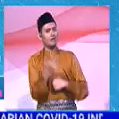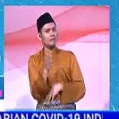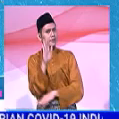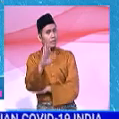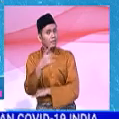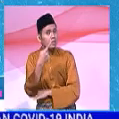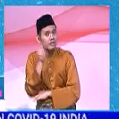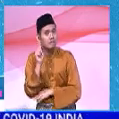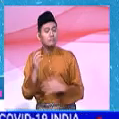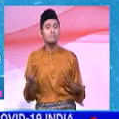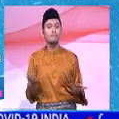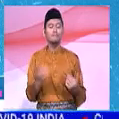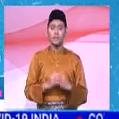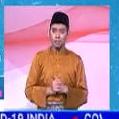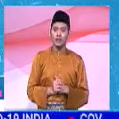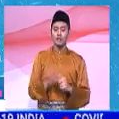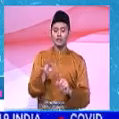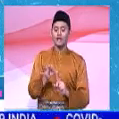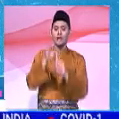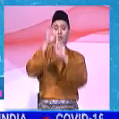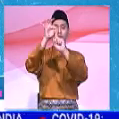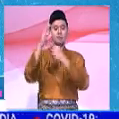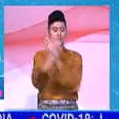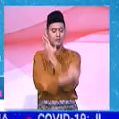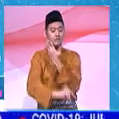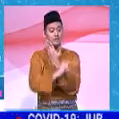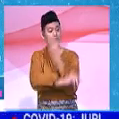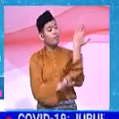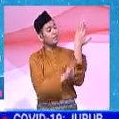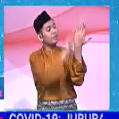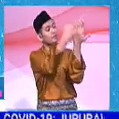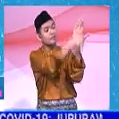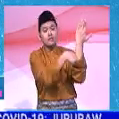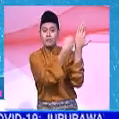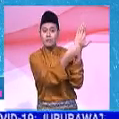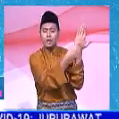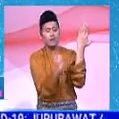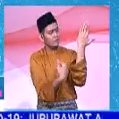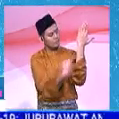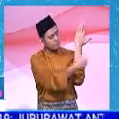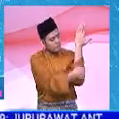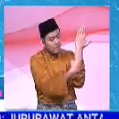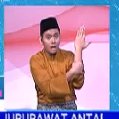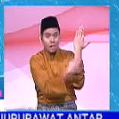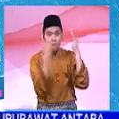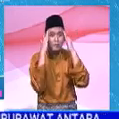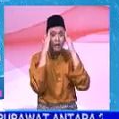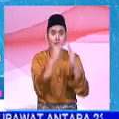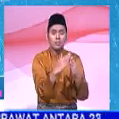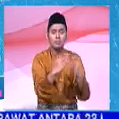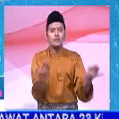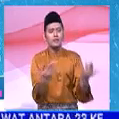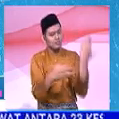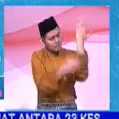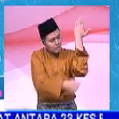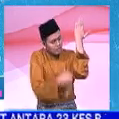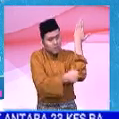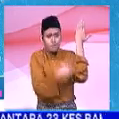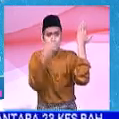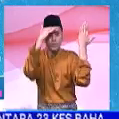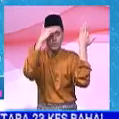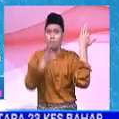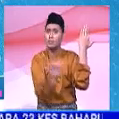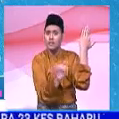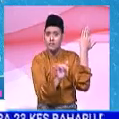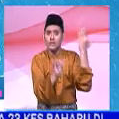tadi terutamanya melibatkan negeri-negeri di utara semenanjung, sedikit di negeri Pahang dan juga di negeri Johor. Manakala keadaan